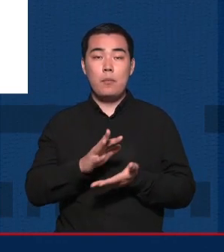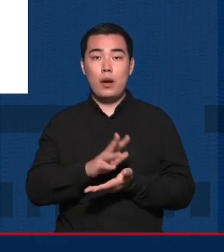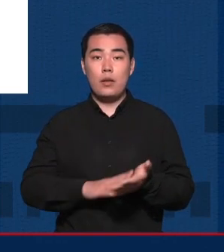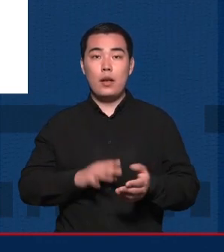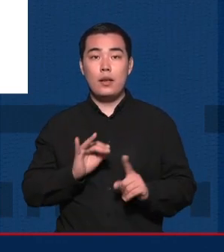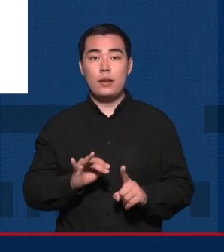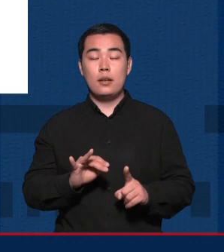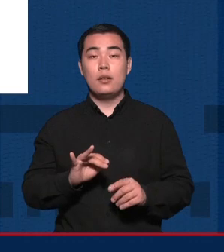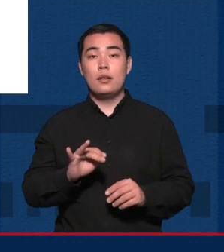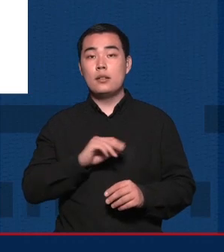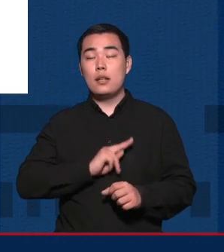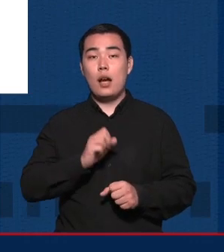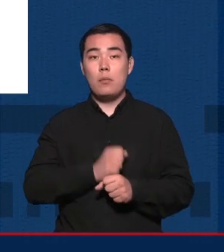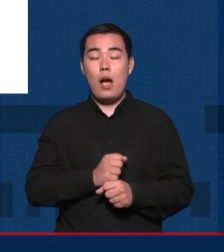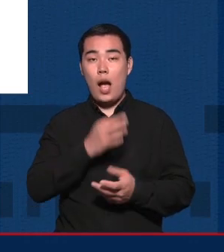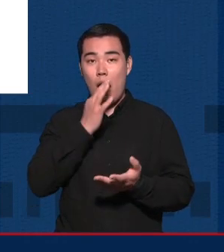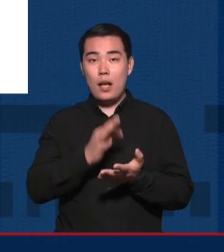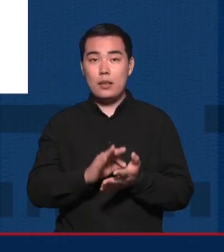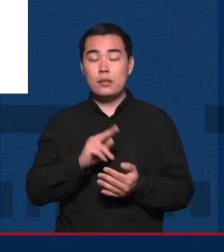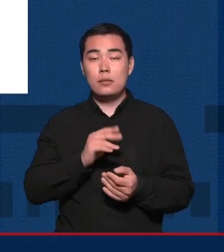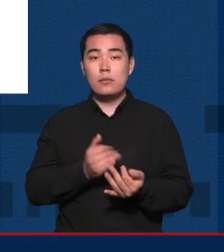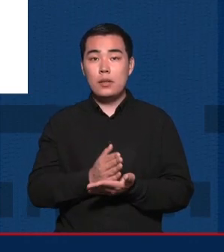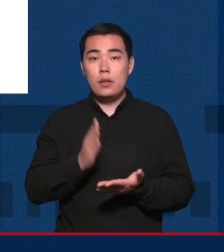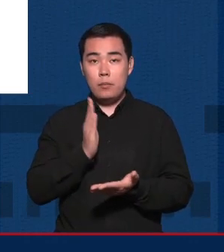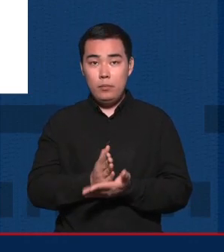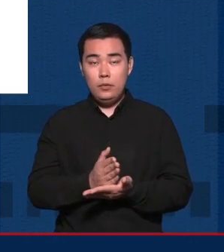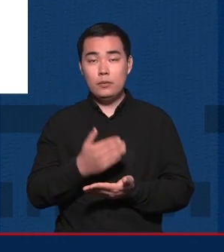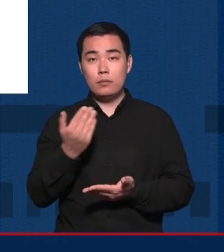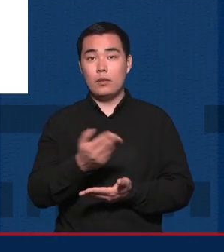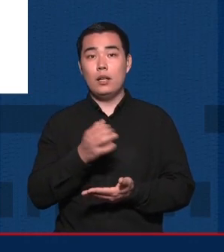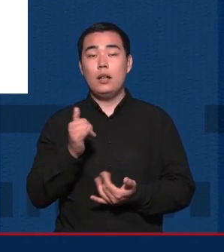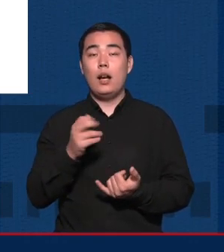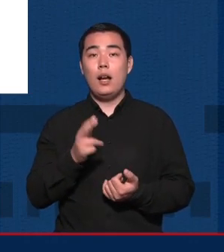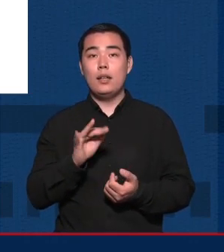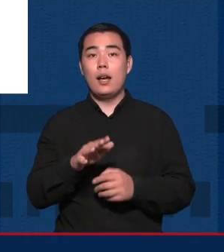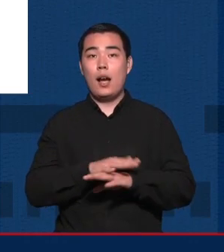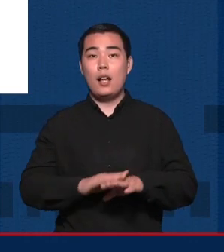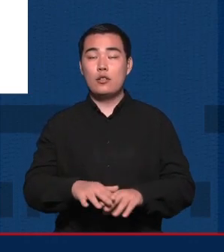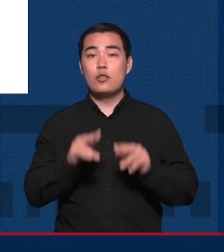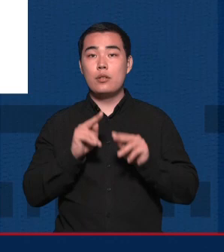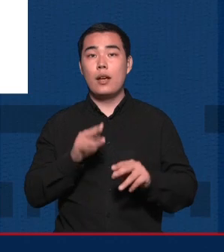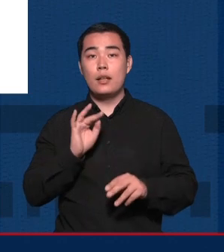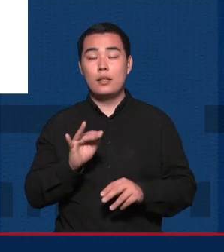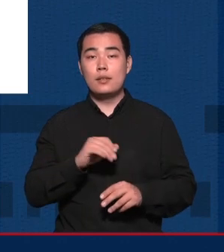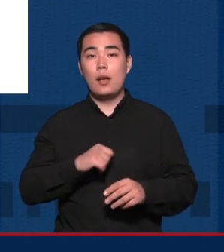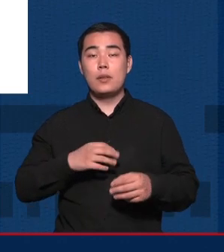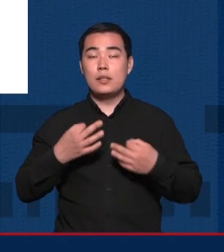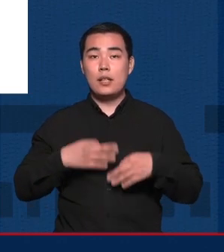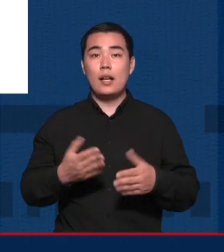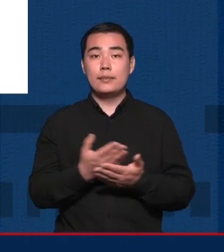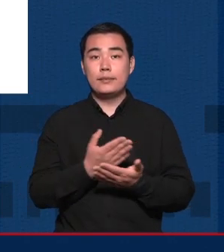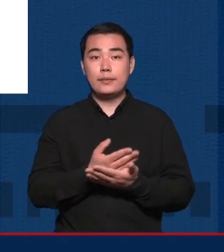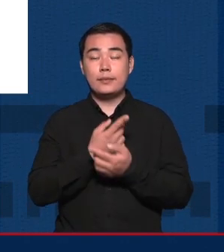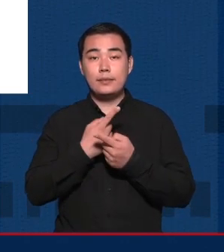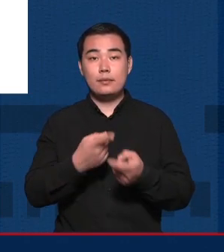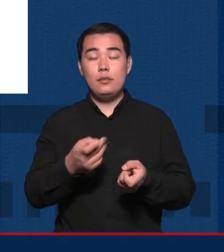өзіне жүктелген жауапты миссияны абыроймен атқарып келеді. Сіздер қай кезде де халыққа шынайы әрі жедел хабар таратып,